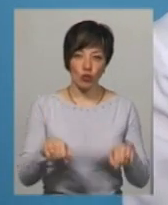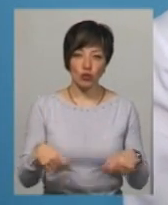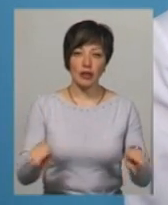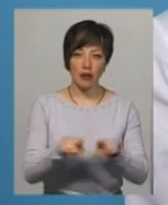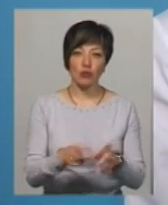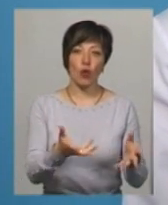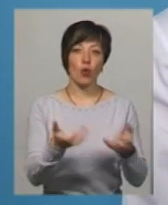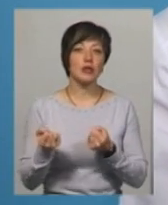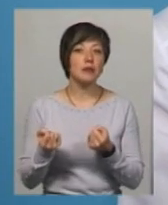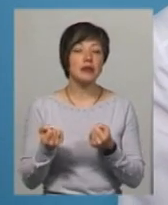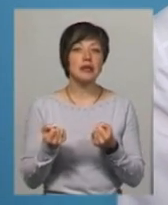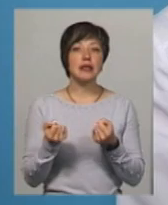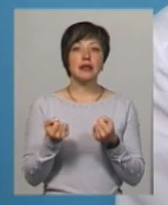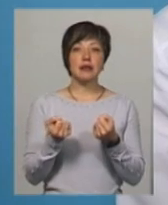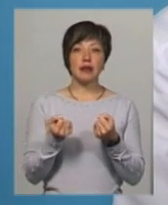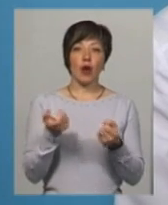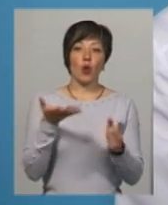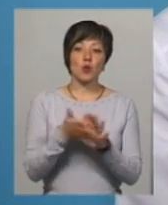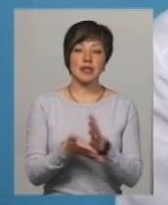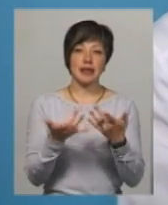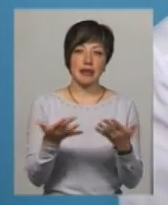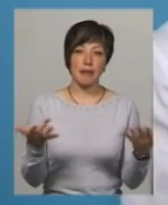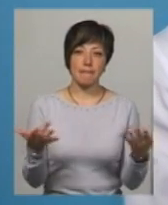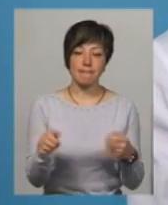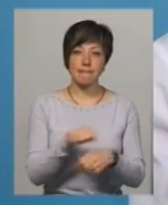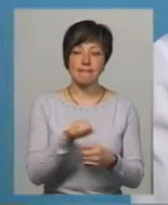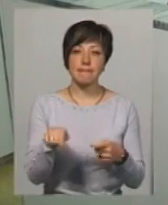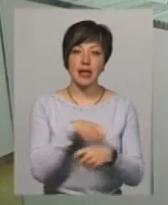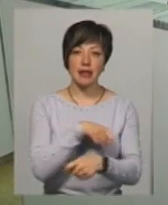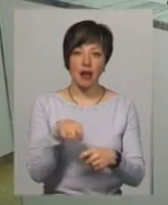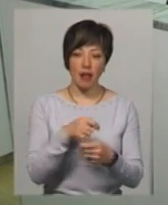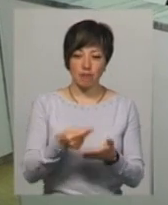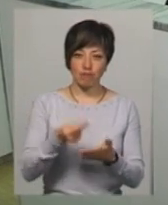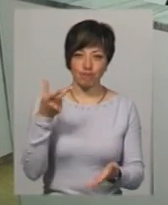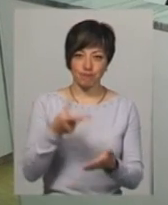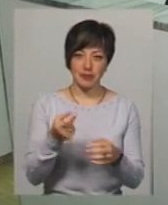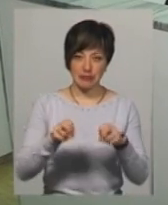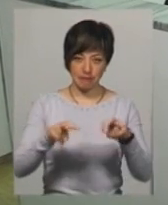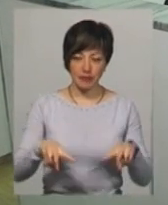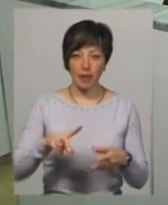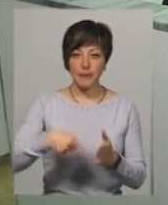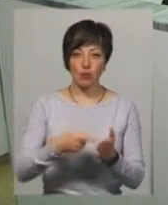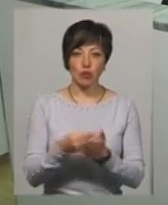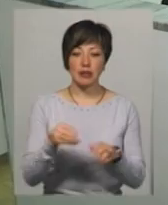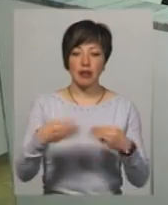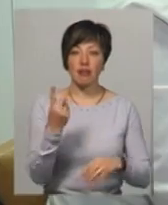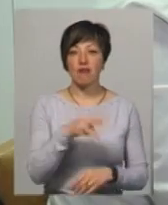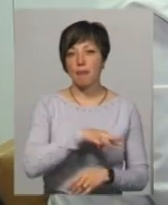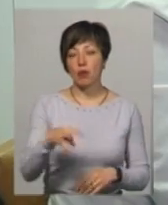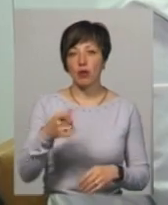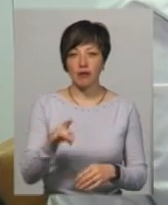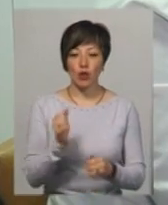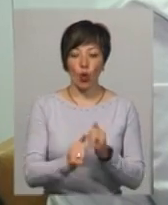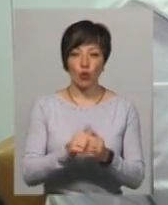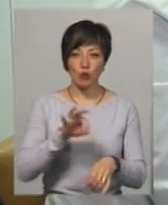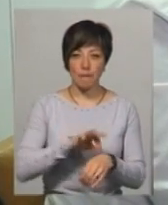отримати розхідні матеріали для інсулінових помп. З Хмельницького міського бюджету надали 2 мільйони гривень. На